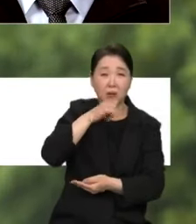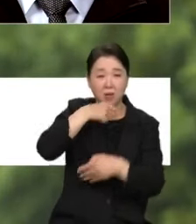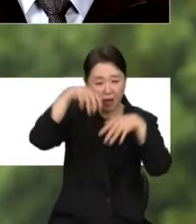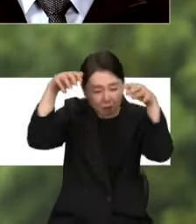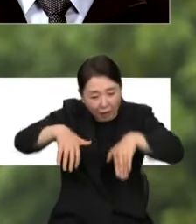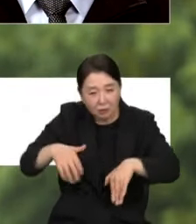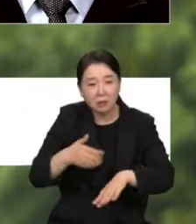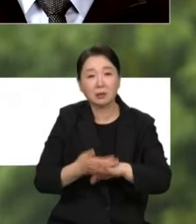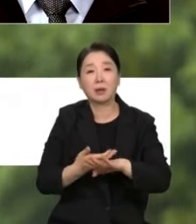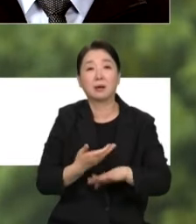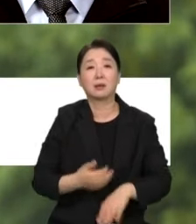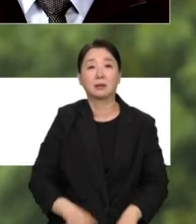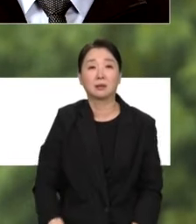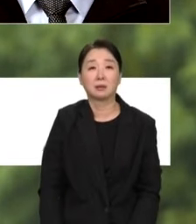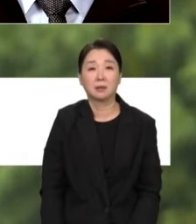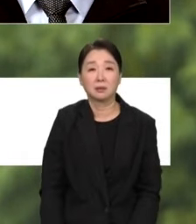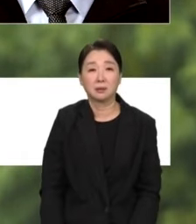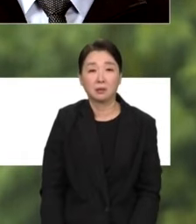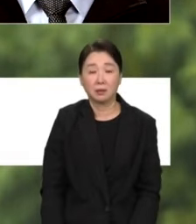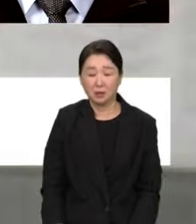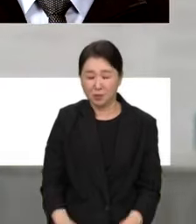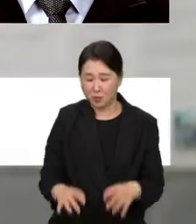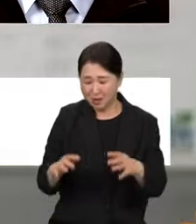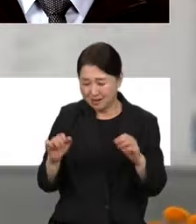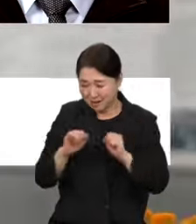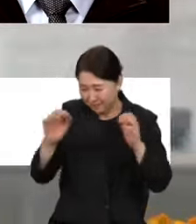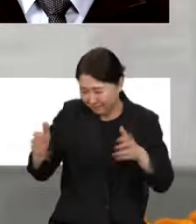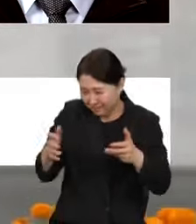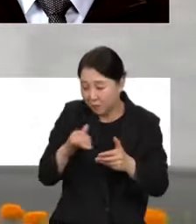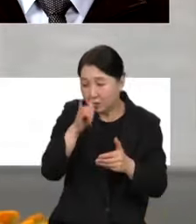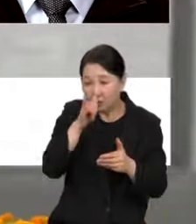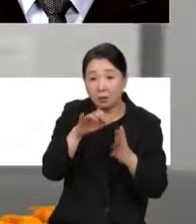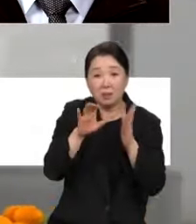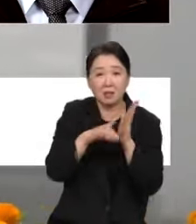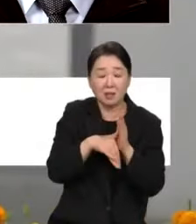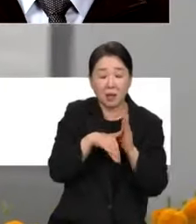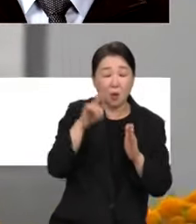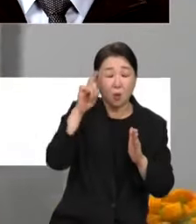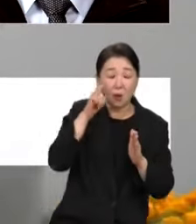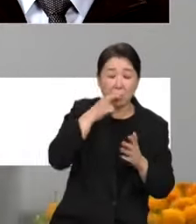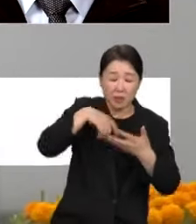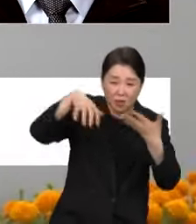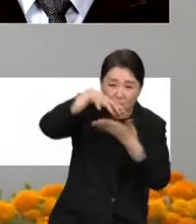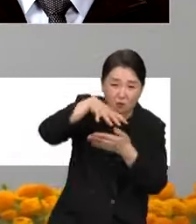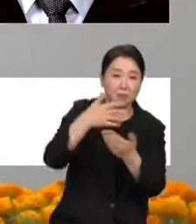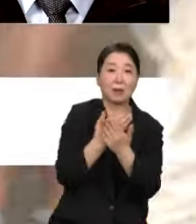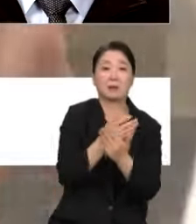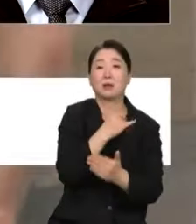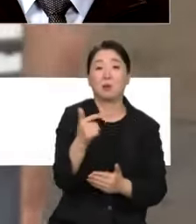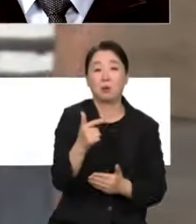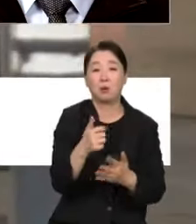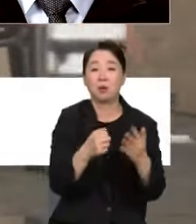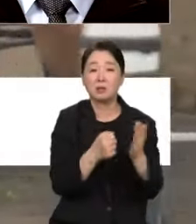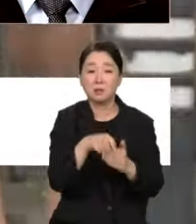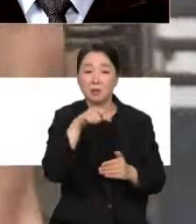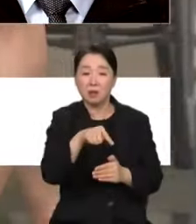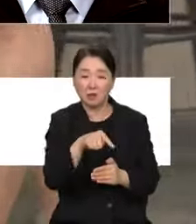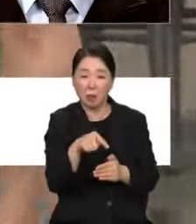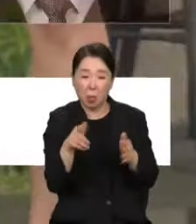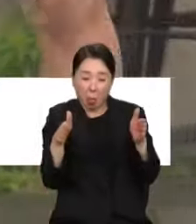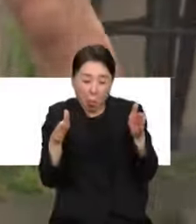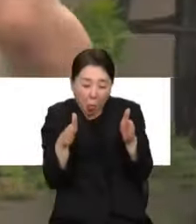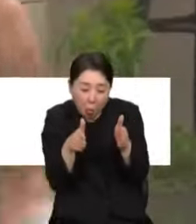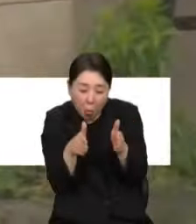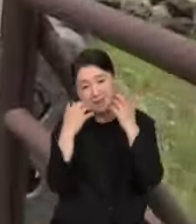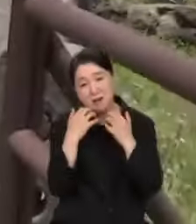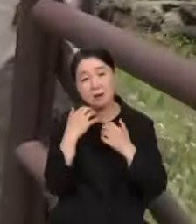편차가 매우 클 수가 있고 특히 저기압이 통과할 때마다 국지적으로 발달하는 비구름대의 영역이 굉장히 좁은 형태로